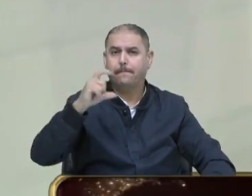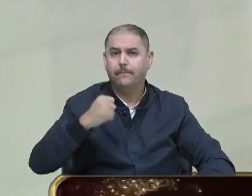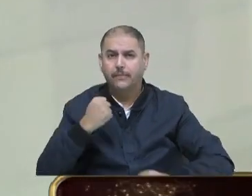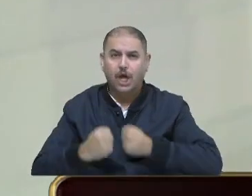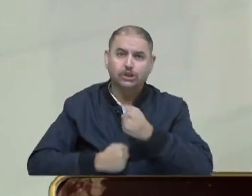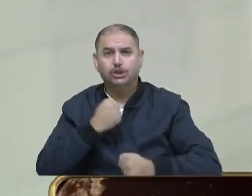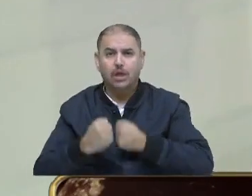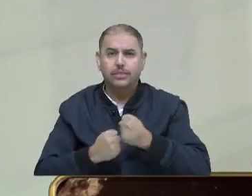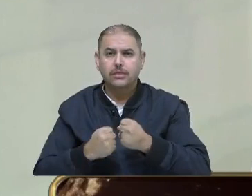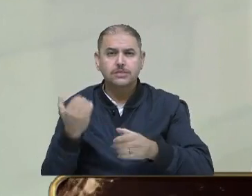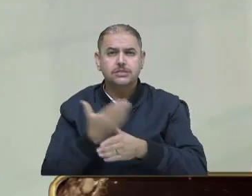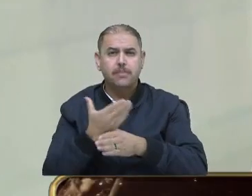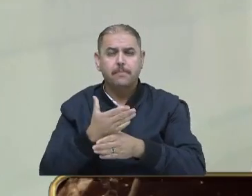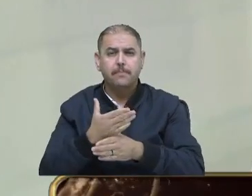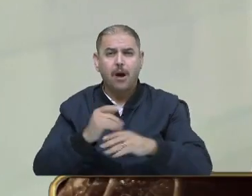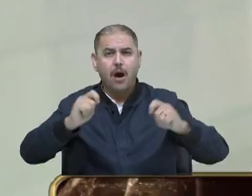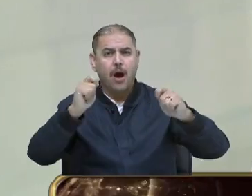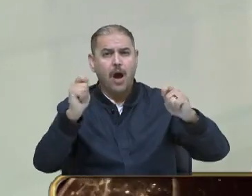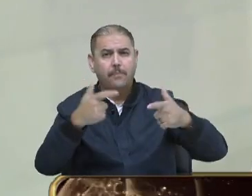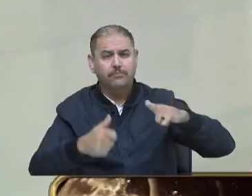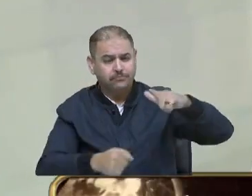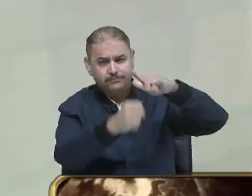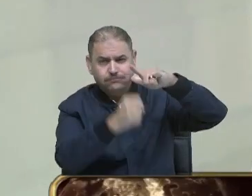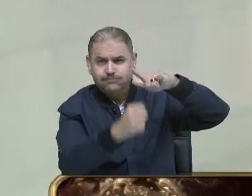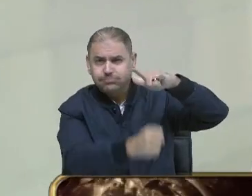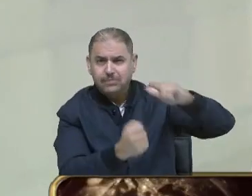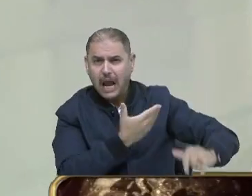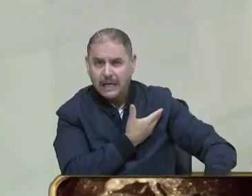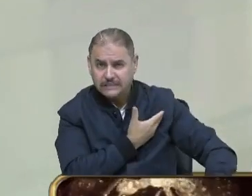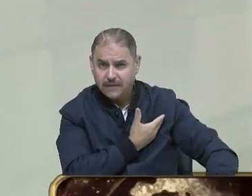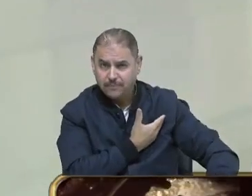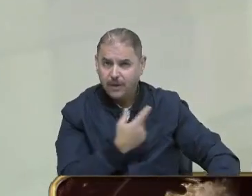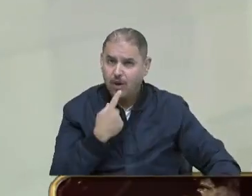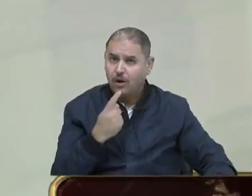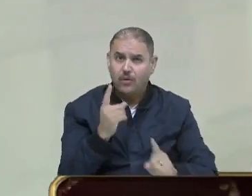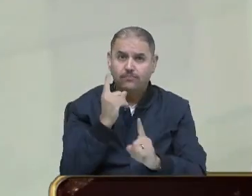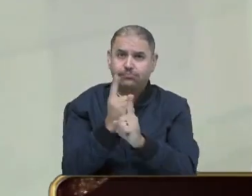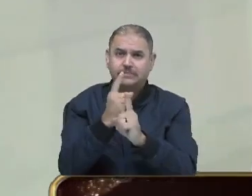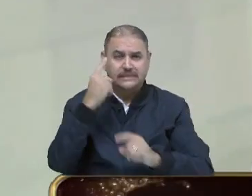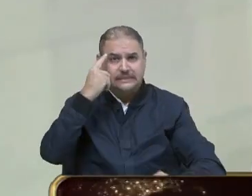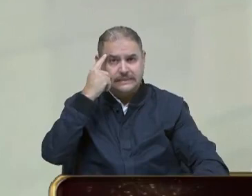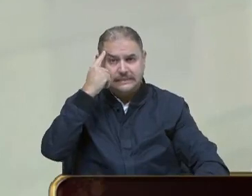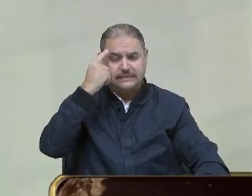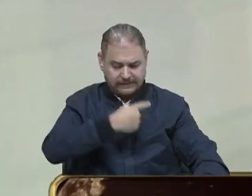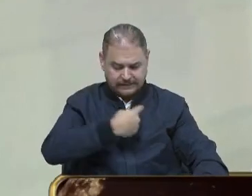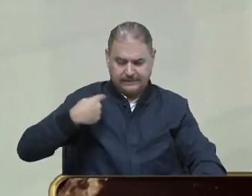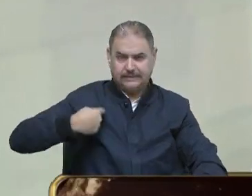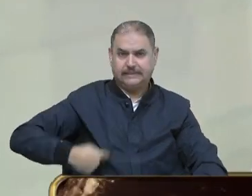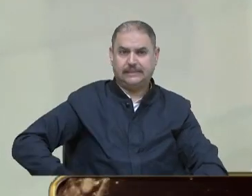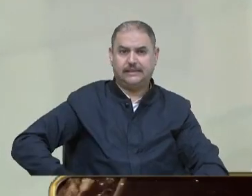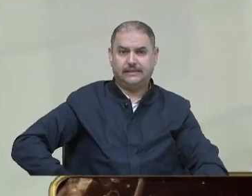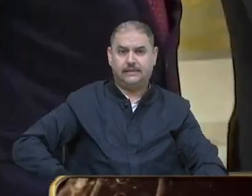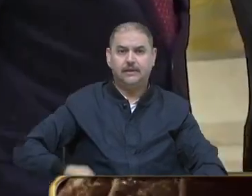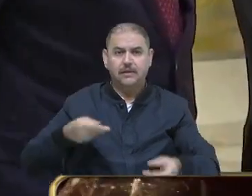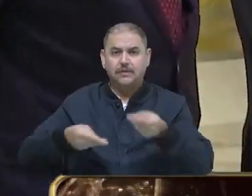الدولي لوقف الحرب على غزه اليوم في بكين وزيره او وزير الخارجيه الصيني وانجي واكد الصفدي خلال